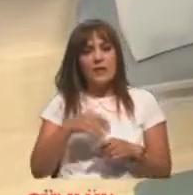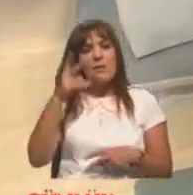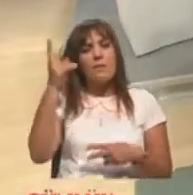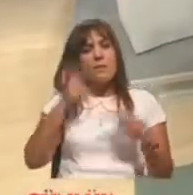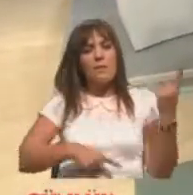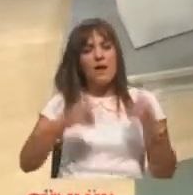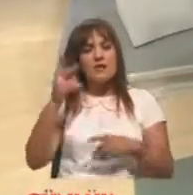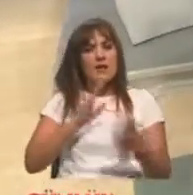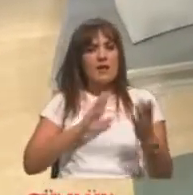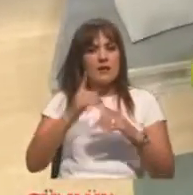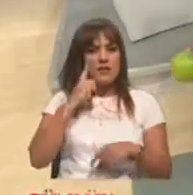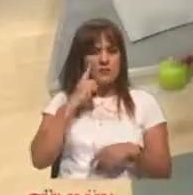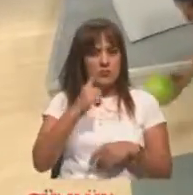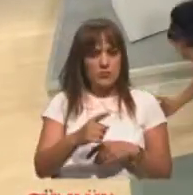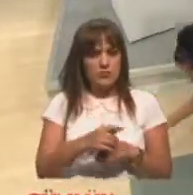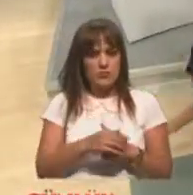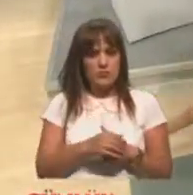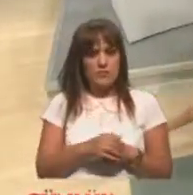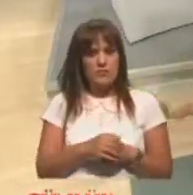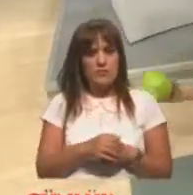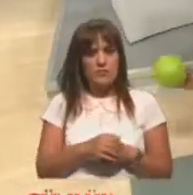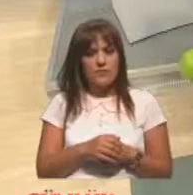bazı hareketler göstereceğim.